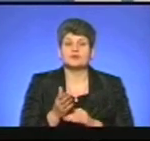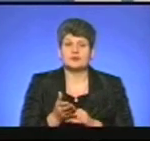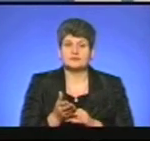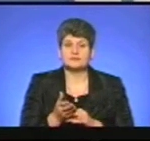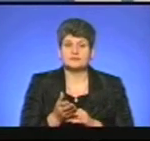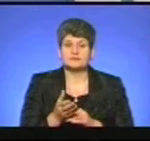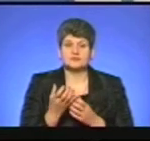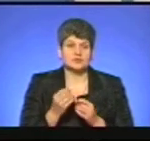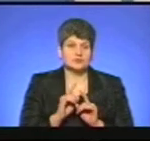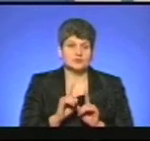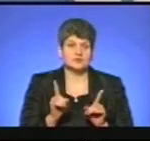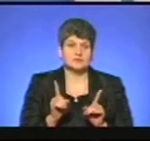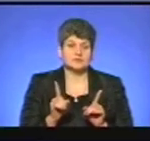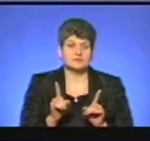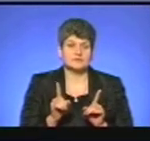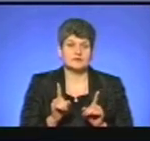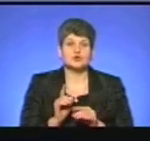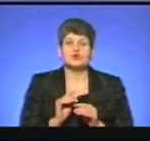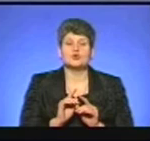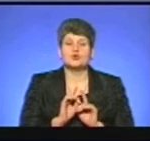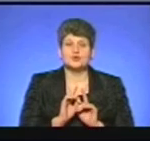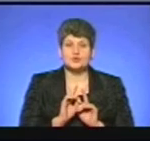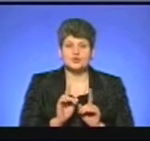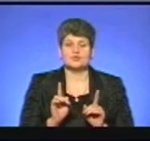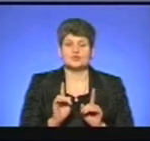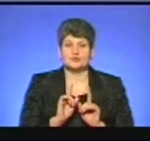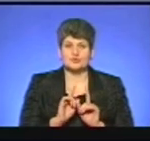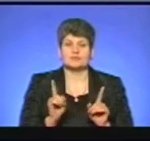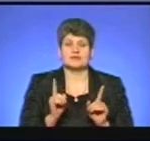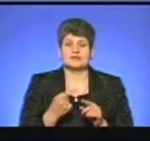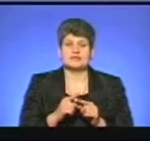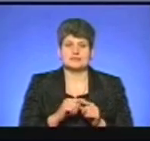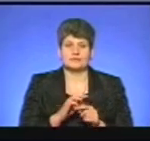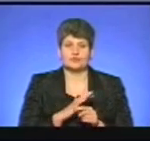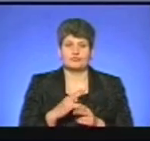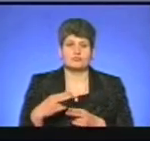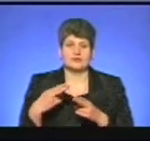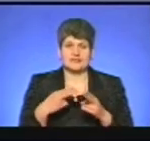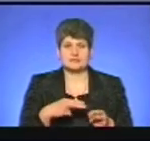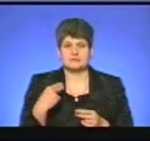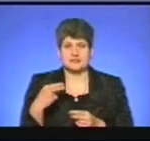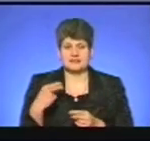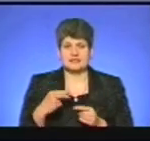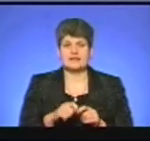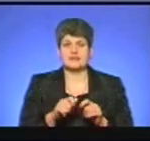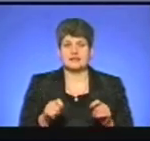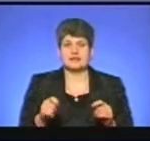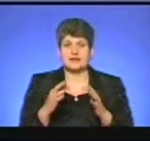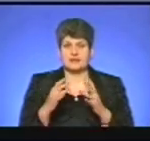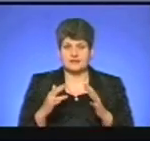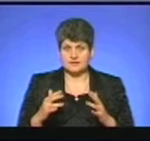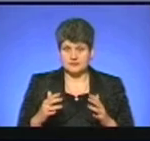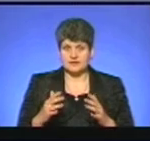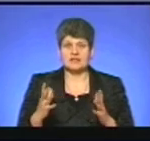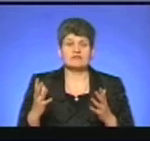можливо, ще якийсь сюрприз, про який ми так і не сказали. Ну, сюрприз однозначно, це був приїзд президента відкриття ялинки. Сюрприз,